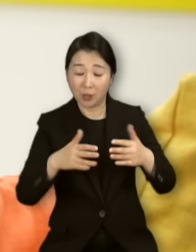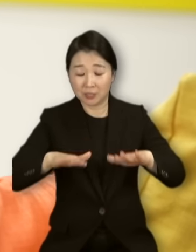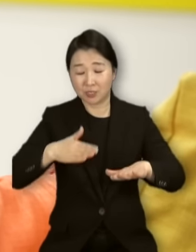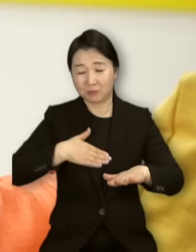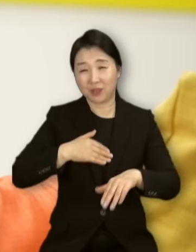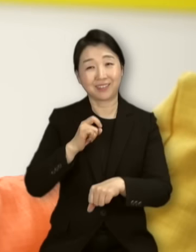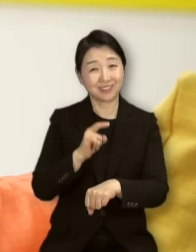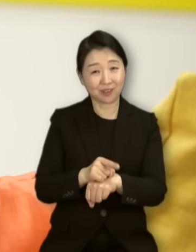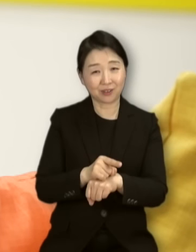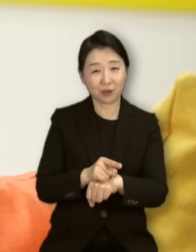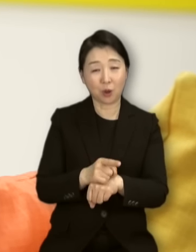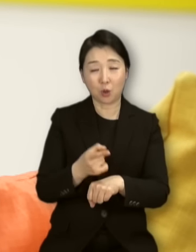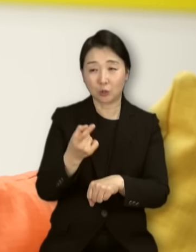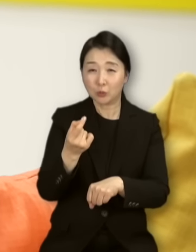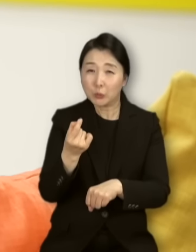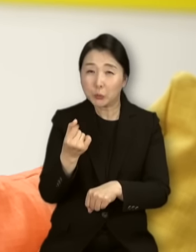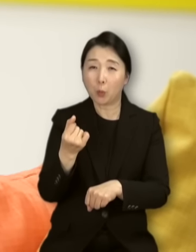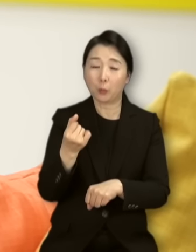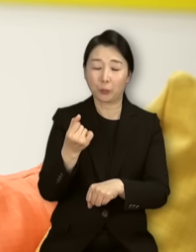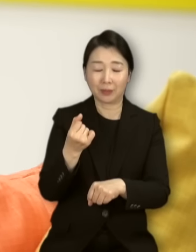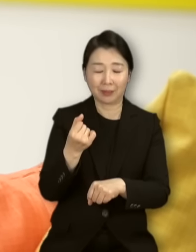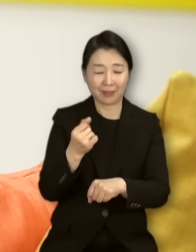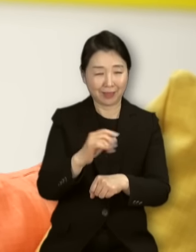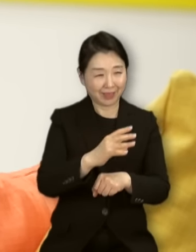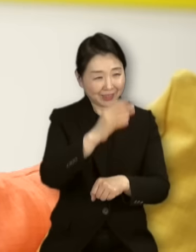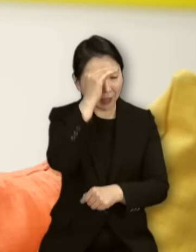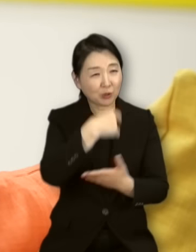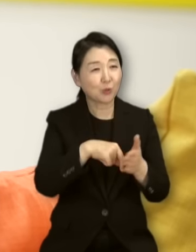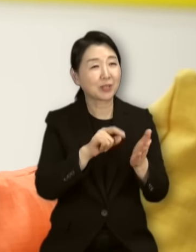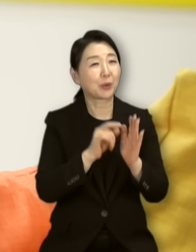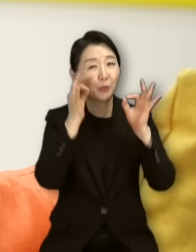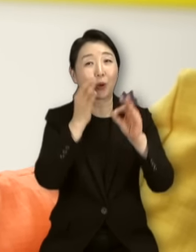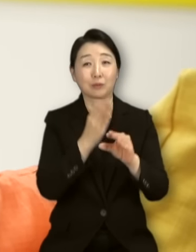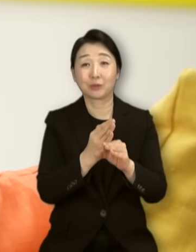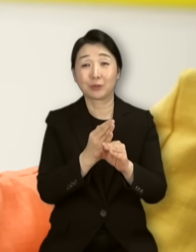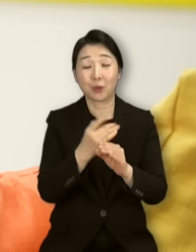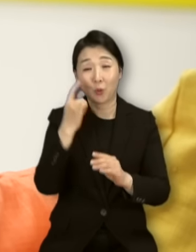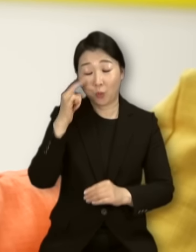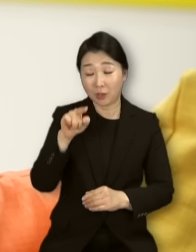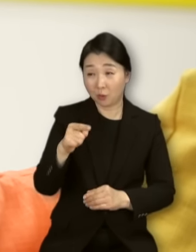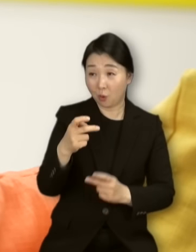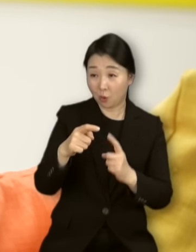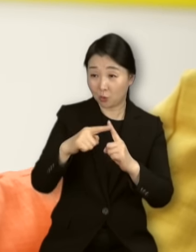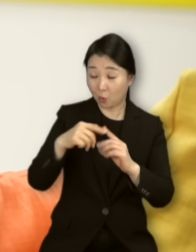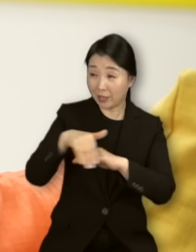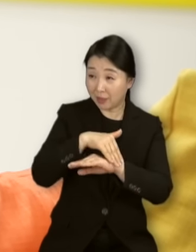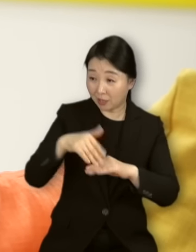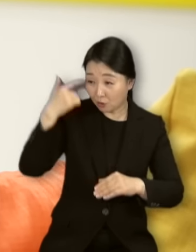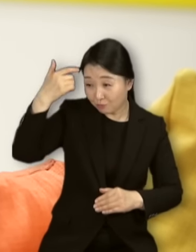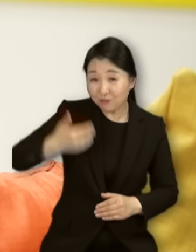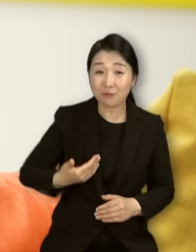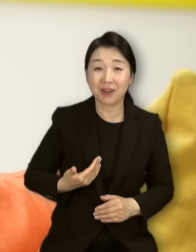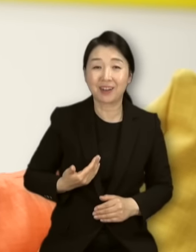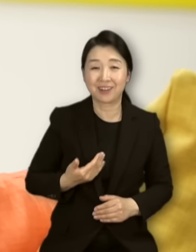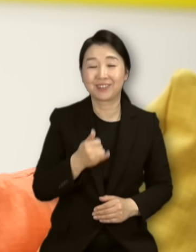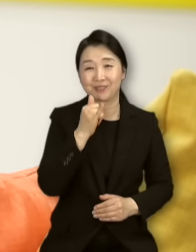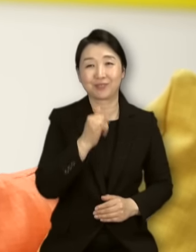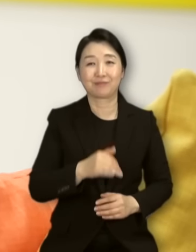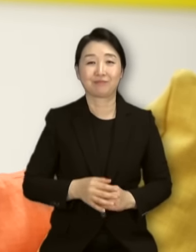다녀 이런 질문을 먼저 받고 그전에는 너 교회 다닌다고 전도 안 되게 생겼는데 이런 소리를 더